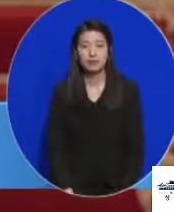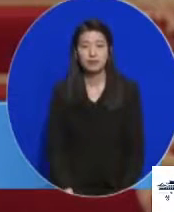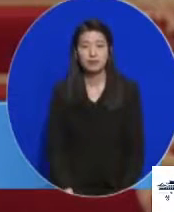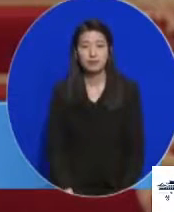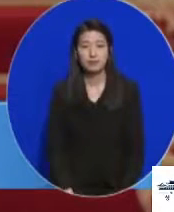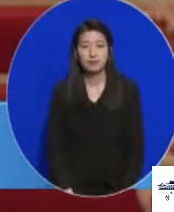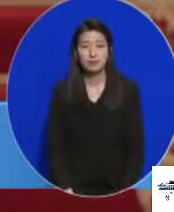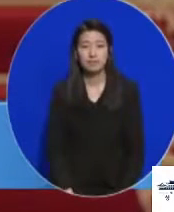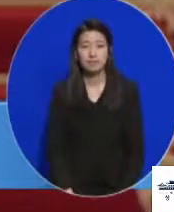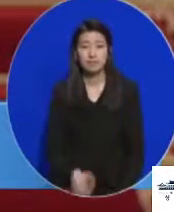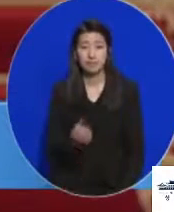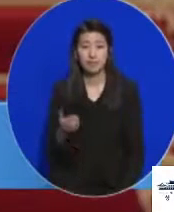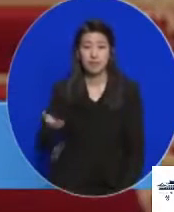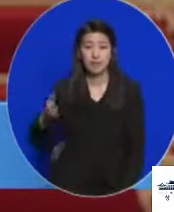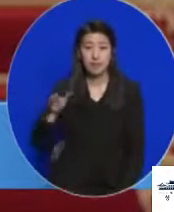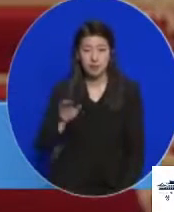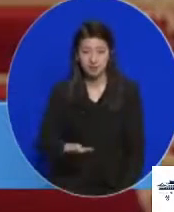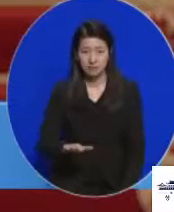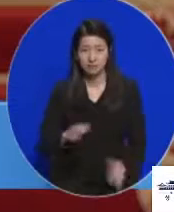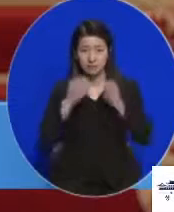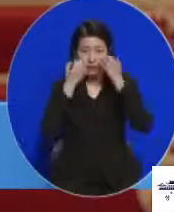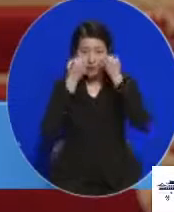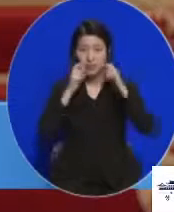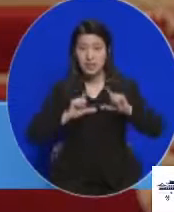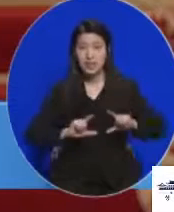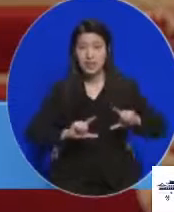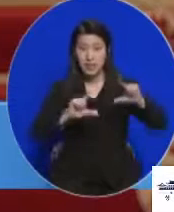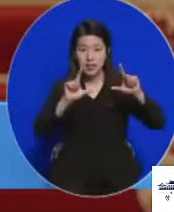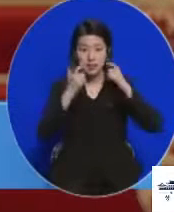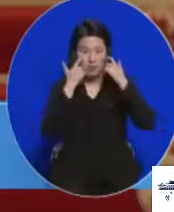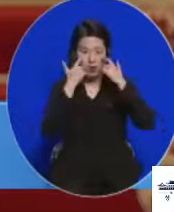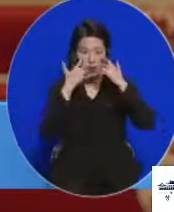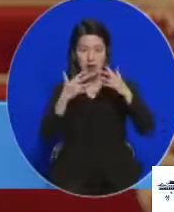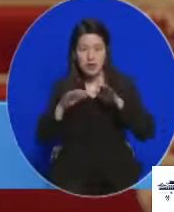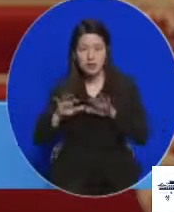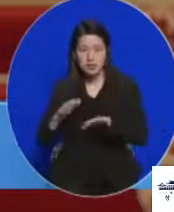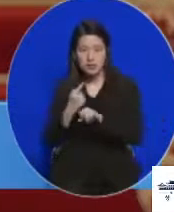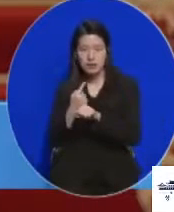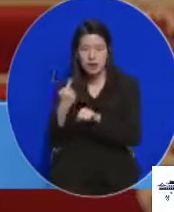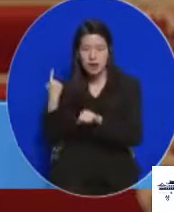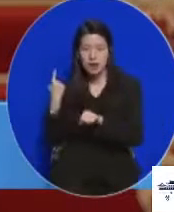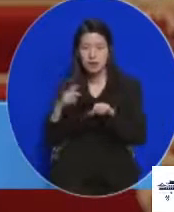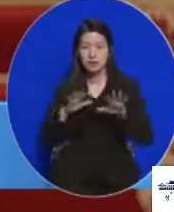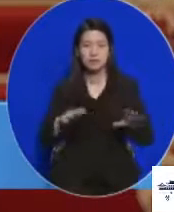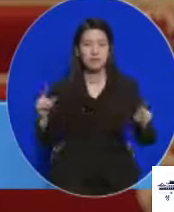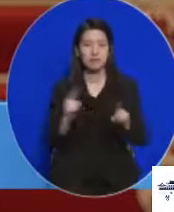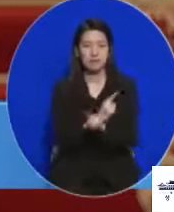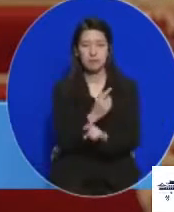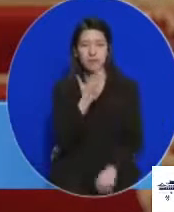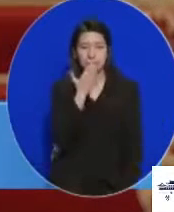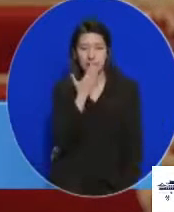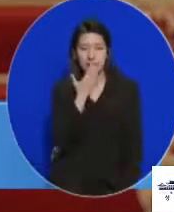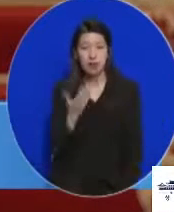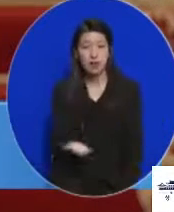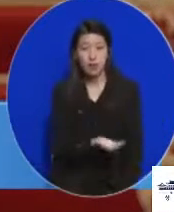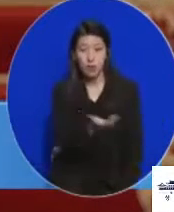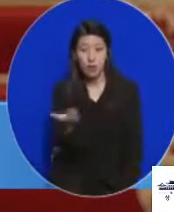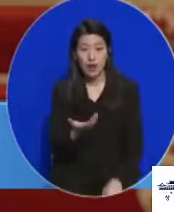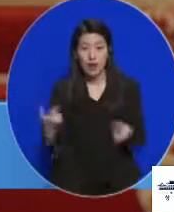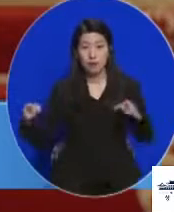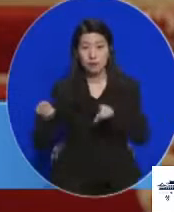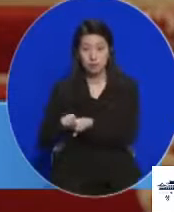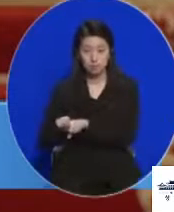그러나 새해는 분명히 다른 해가 될 것입니다 우린 함께 코로나 를